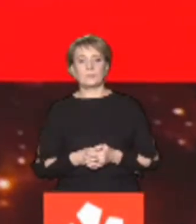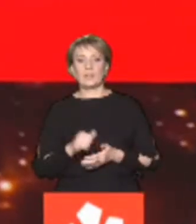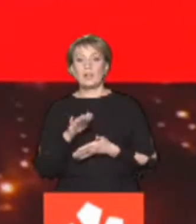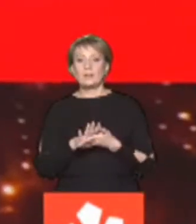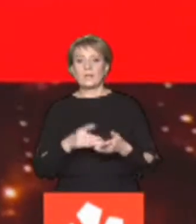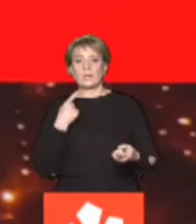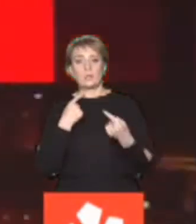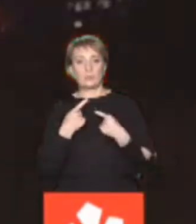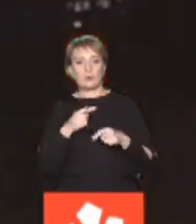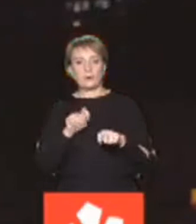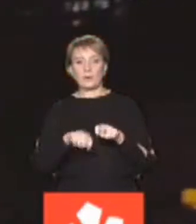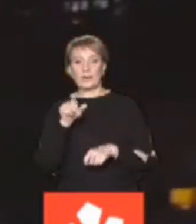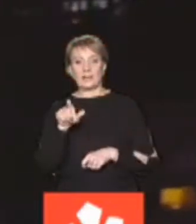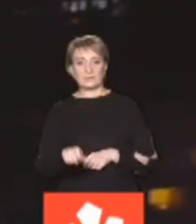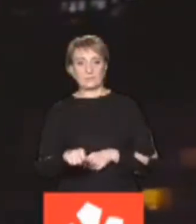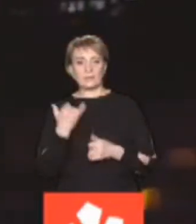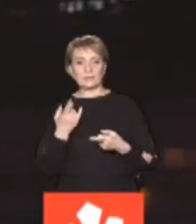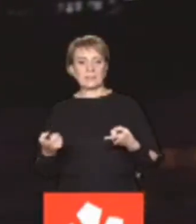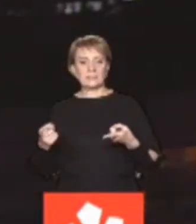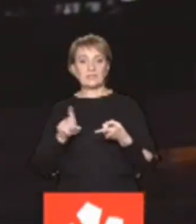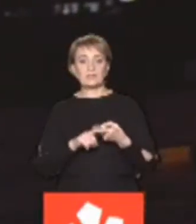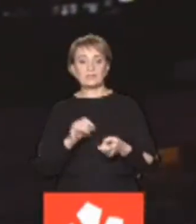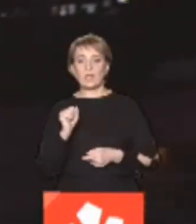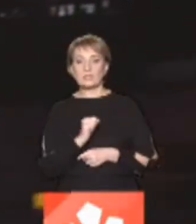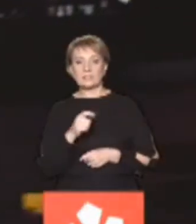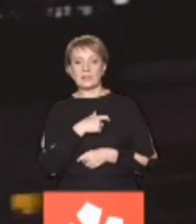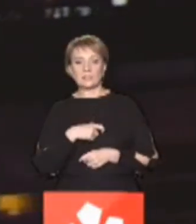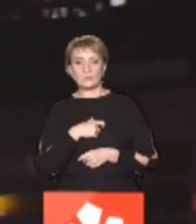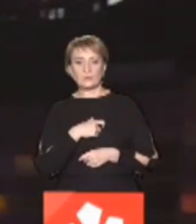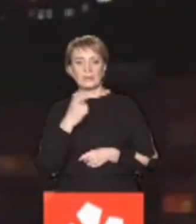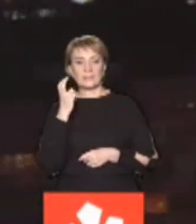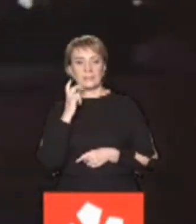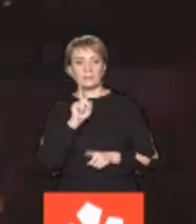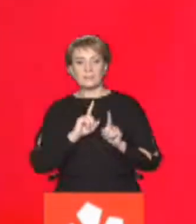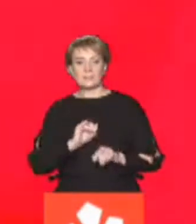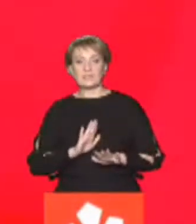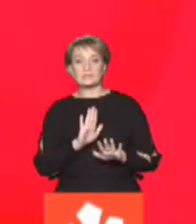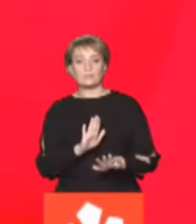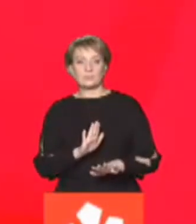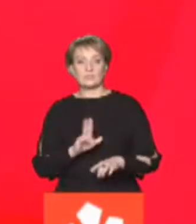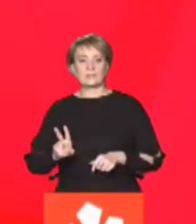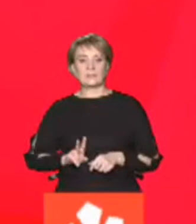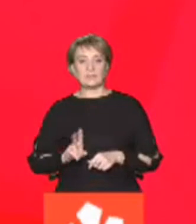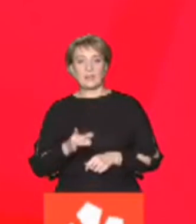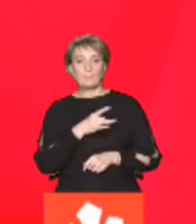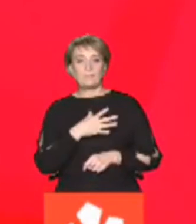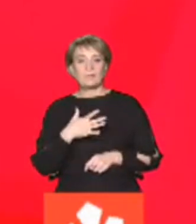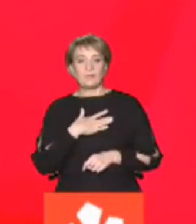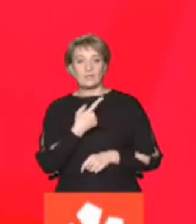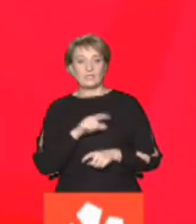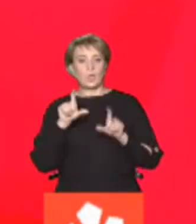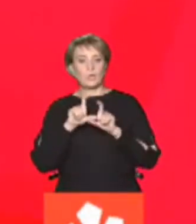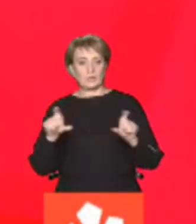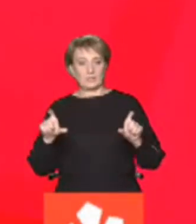Далі поговоримо з експертом. З нами на зв'язку зараз Олександр Лінчевський, депутат Київради. Він же заступник директора приватної клініки і в минулому